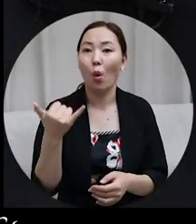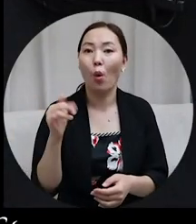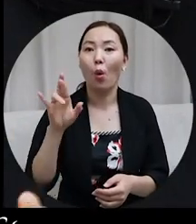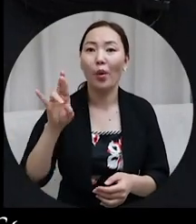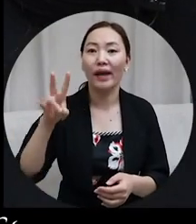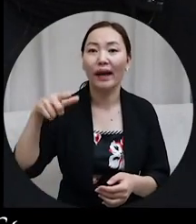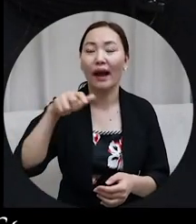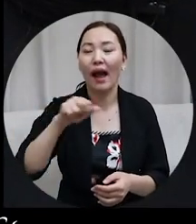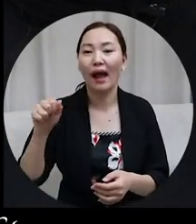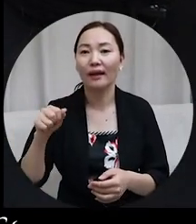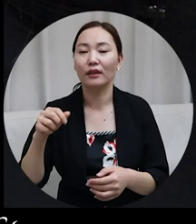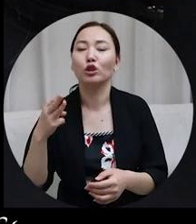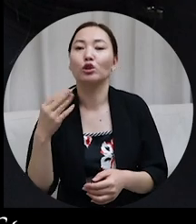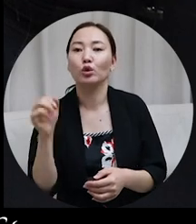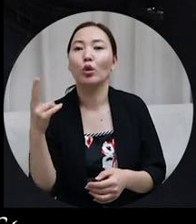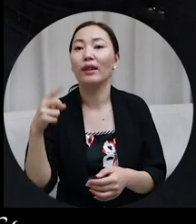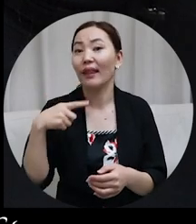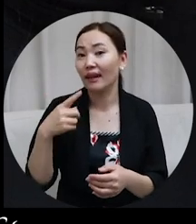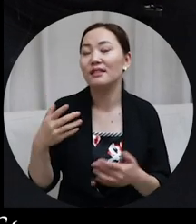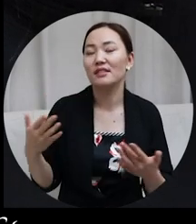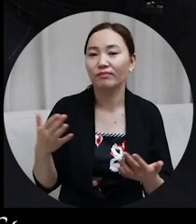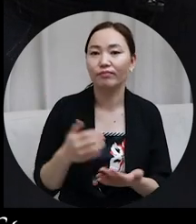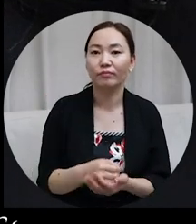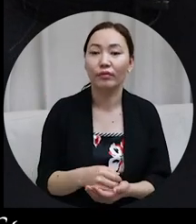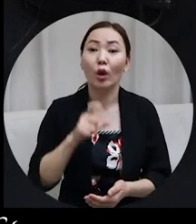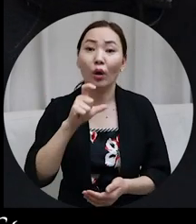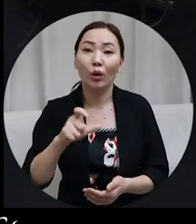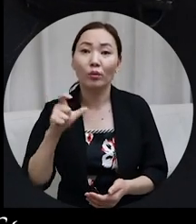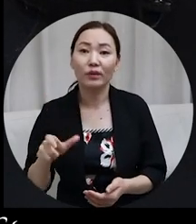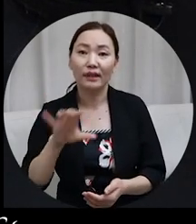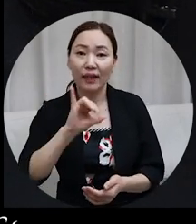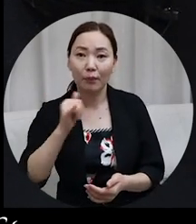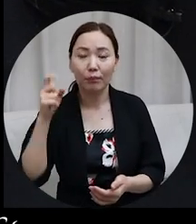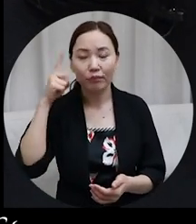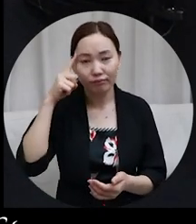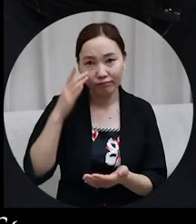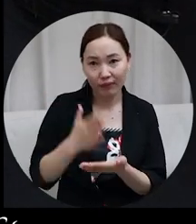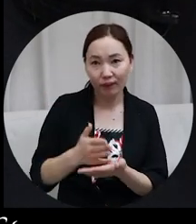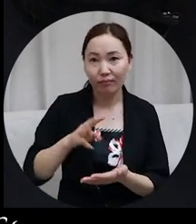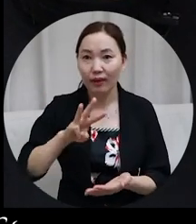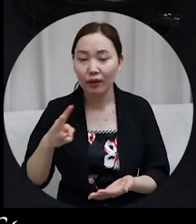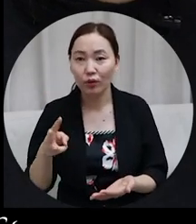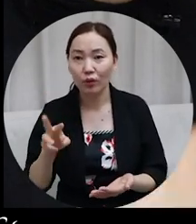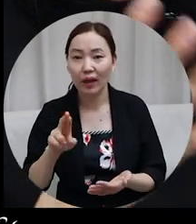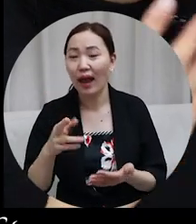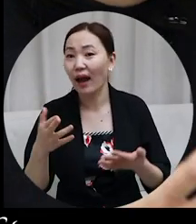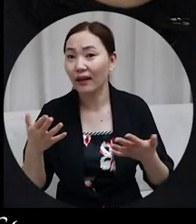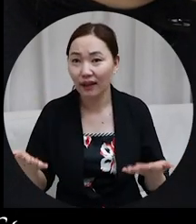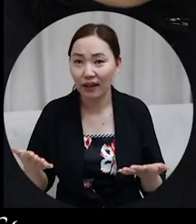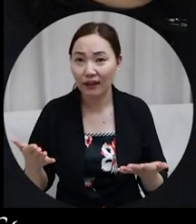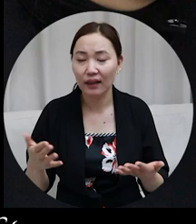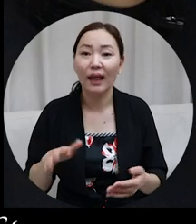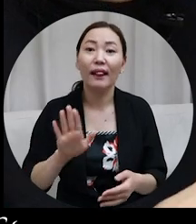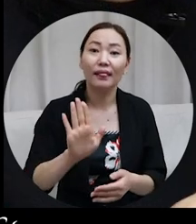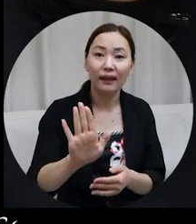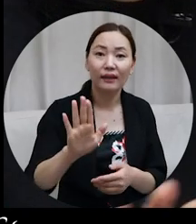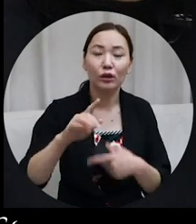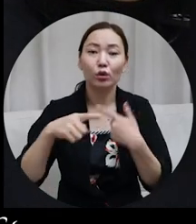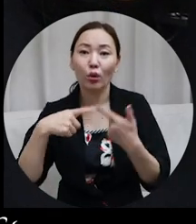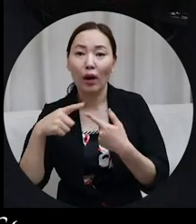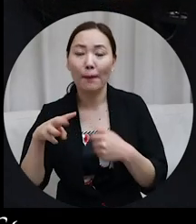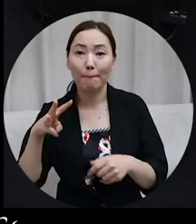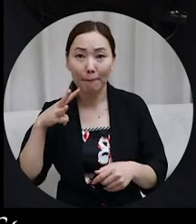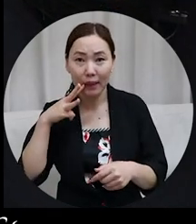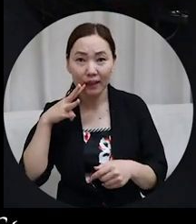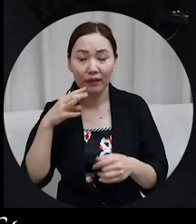би нөө тойруулаад байлгүй шууд яриад эхэлчихье гэж бодож байна. Тэгээд хүмүүс асса ерөнхийдөө зарим нь мэдчихэж магадгүй. Яг л нөө сошиалар тань тухайн ингээд